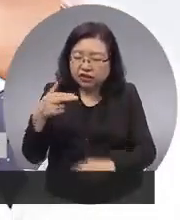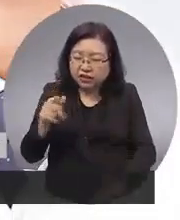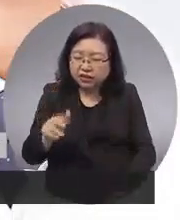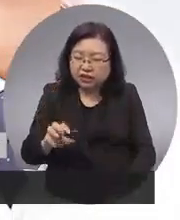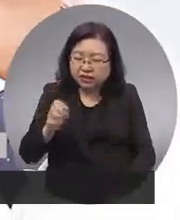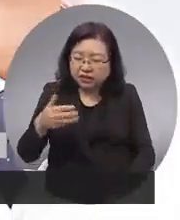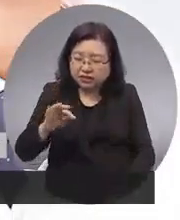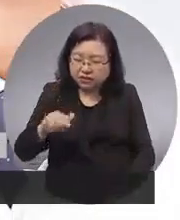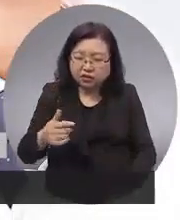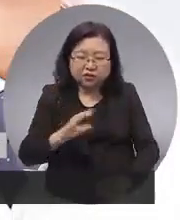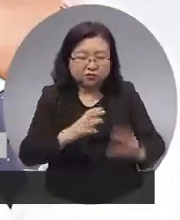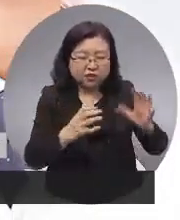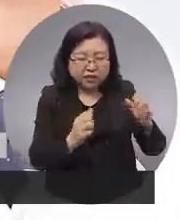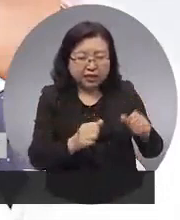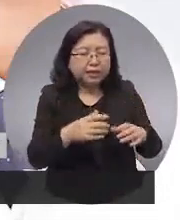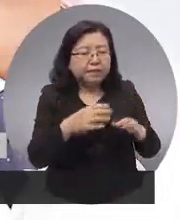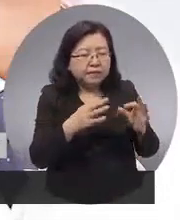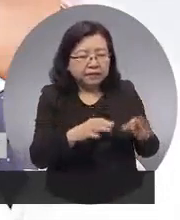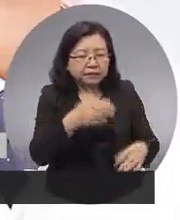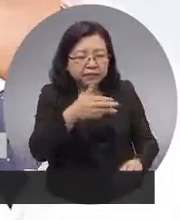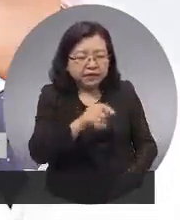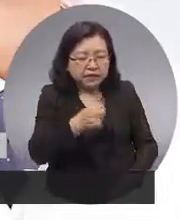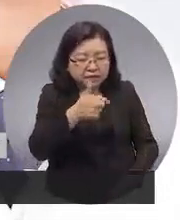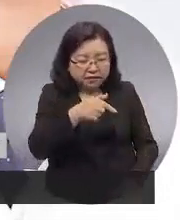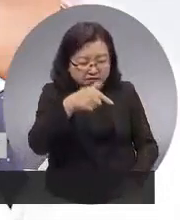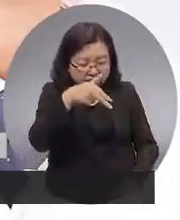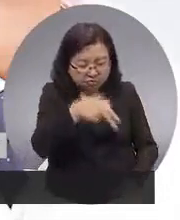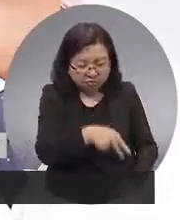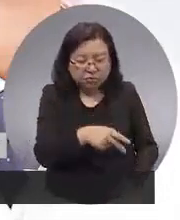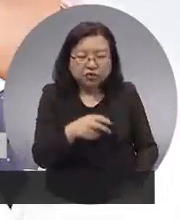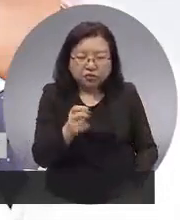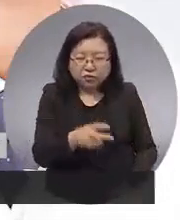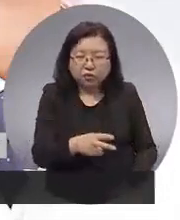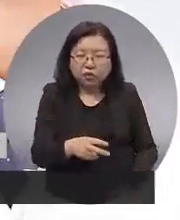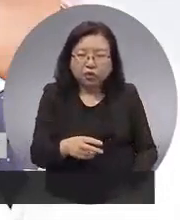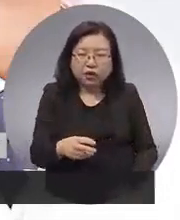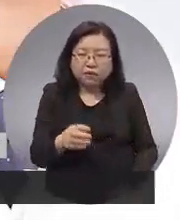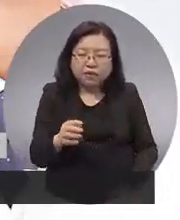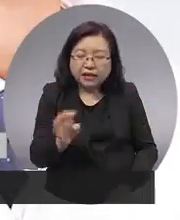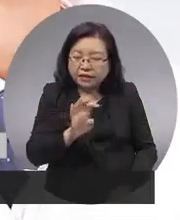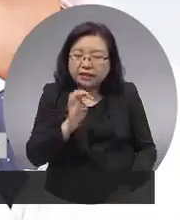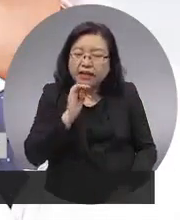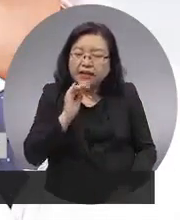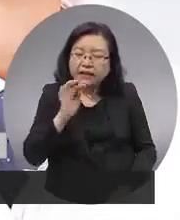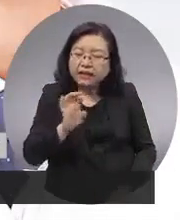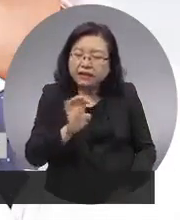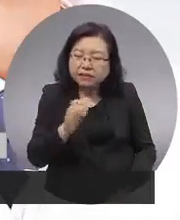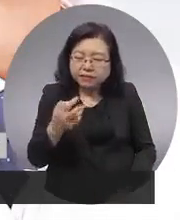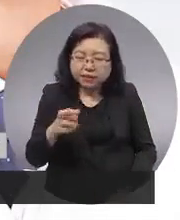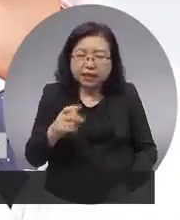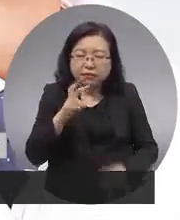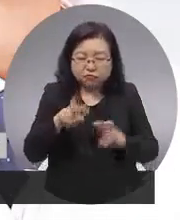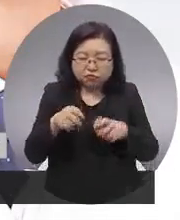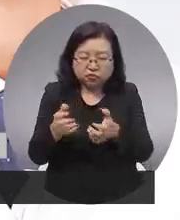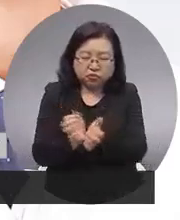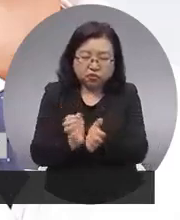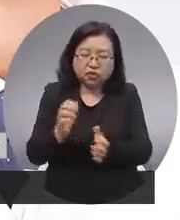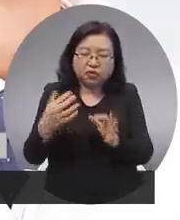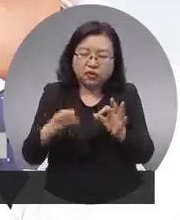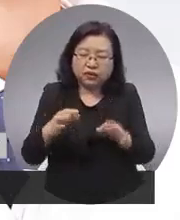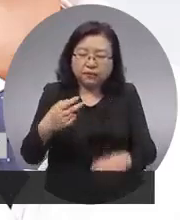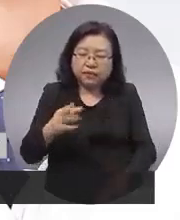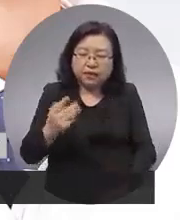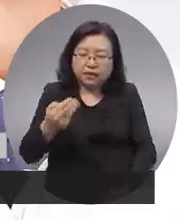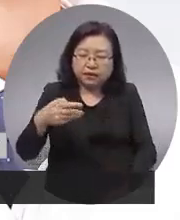국내 힘 김창규 전 아제르바이잔 대사 유일한 40대인 무소속 김 달성 후보가 3자 구도를